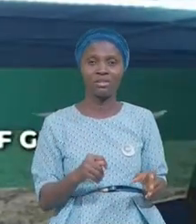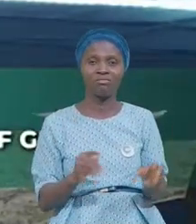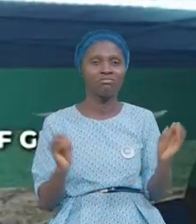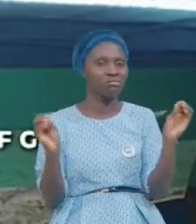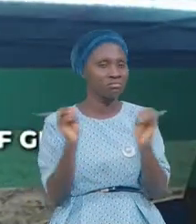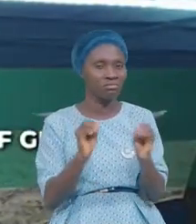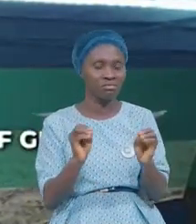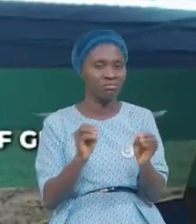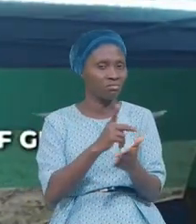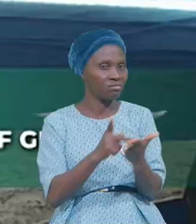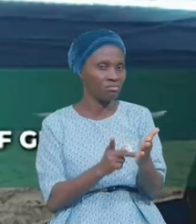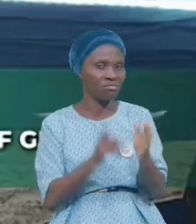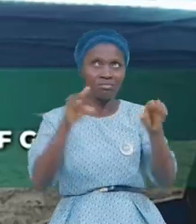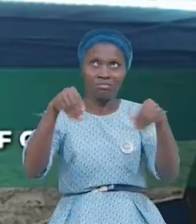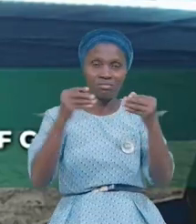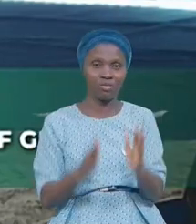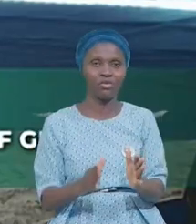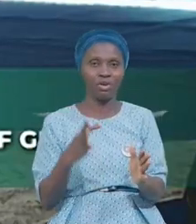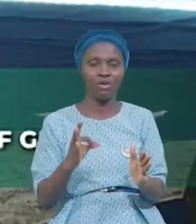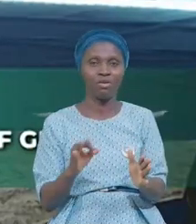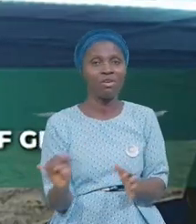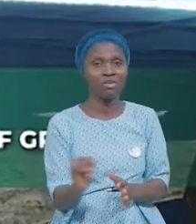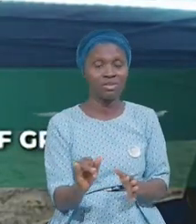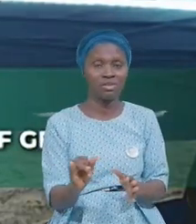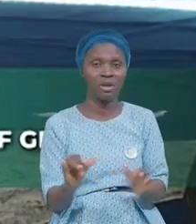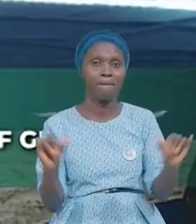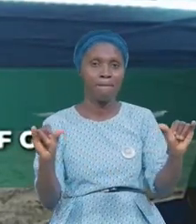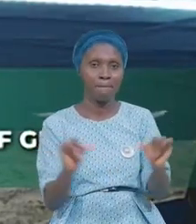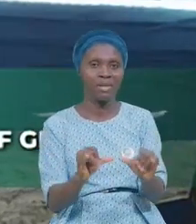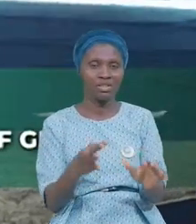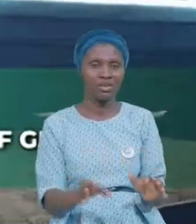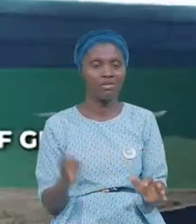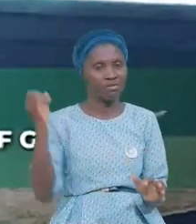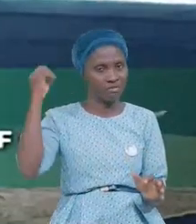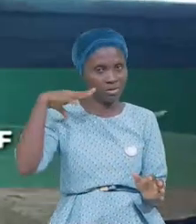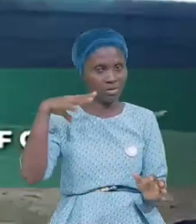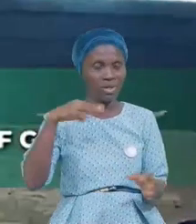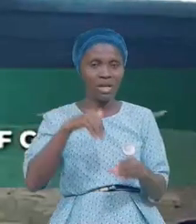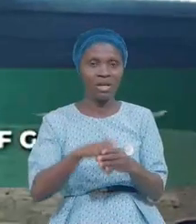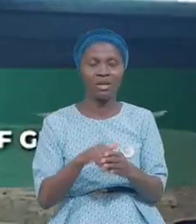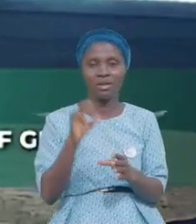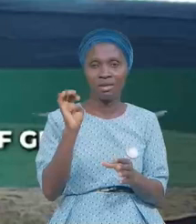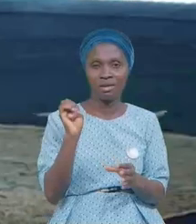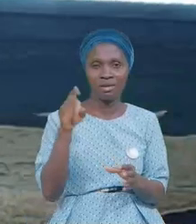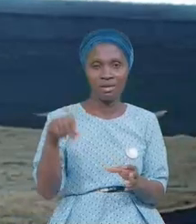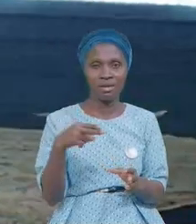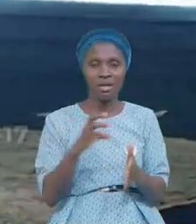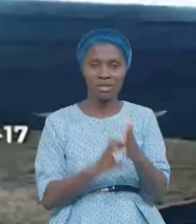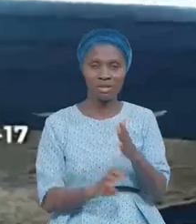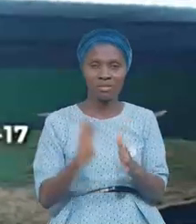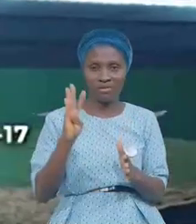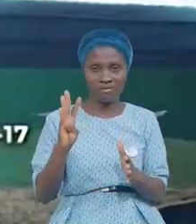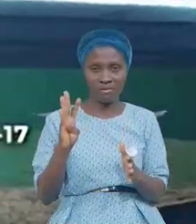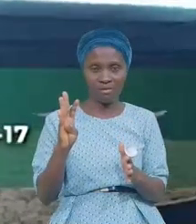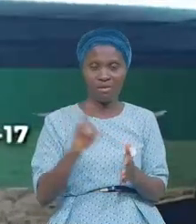de la même mesure de grâce. En Éphésiens 4,